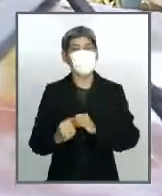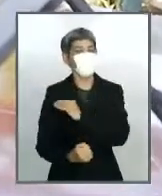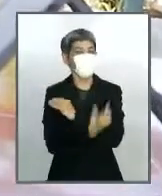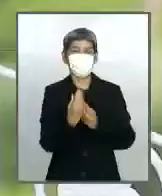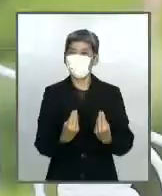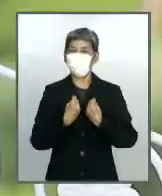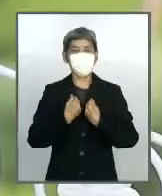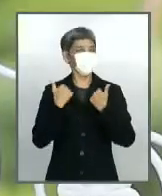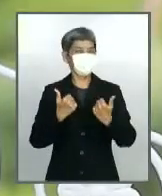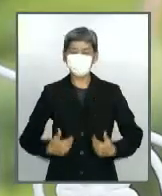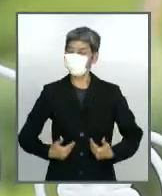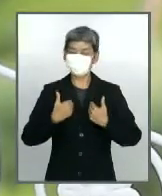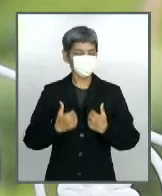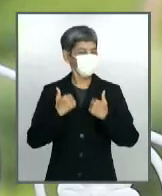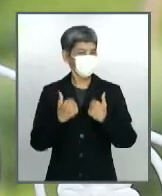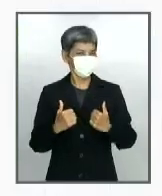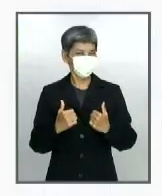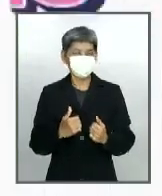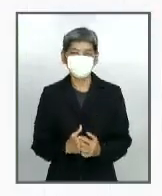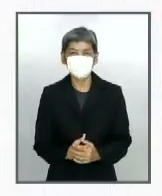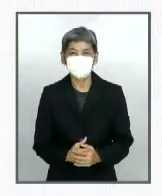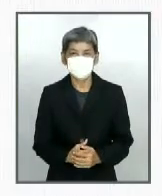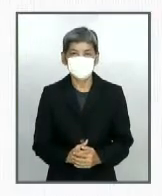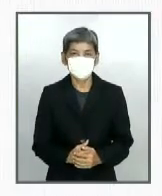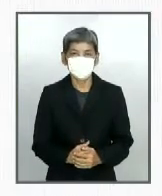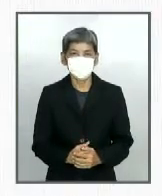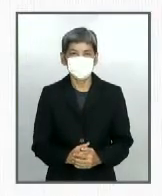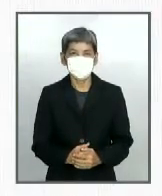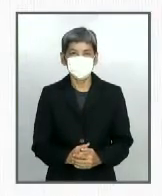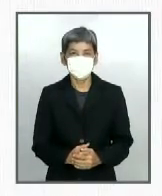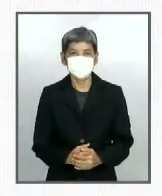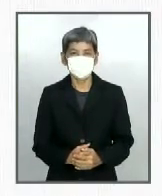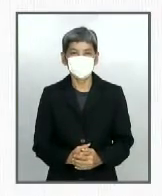เรียกได้เป็นโอกาสใหญ่มากๆในชีวิตเลยค่ะ